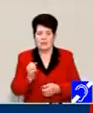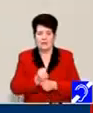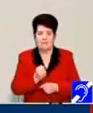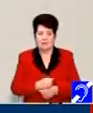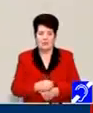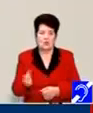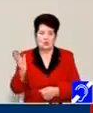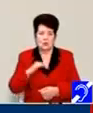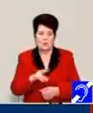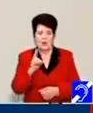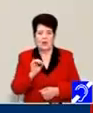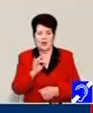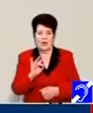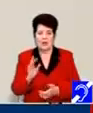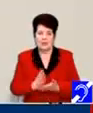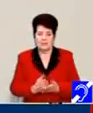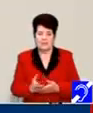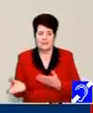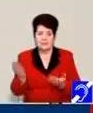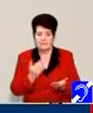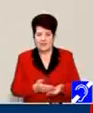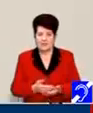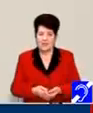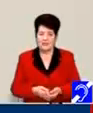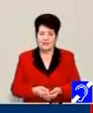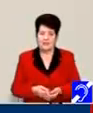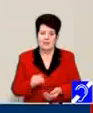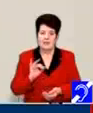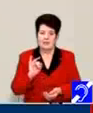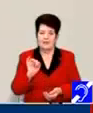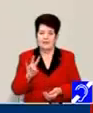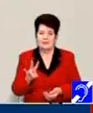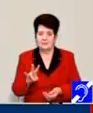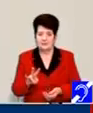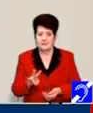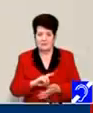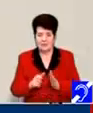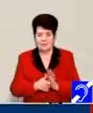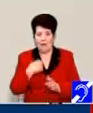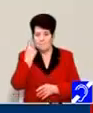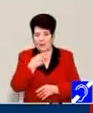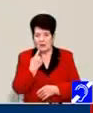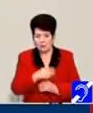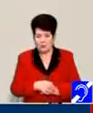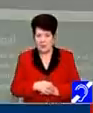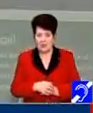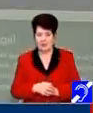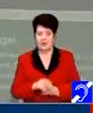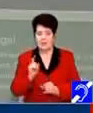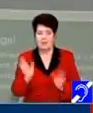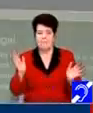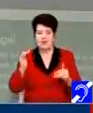după care este invitat, spre exemplu, este invitat în cabinetul personal, adică în mijlocit în